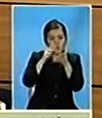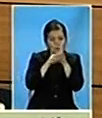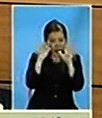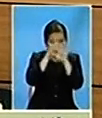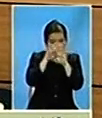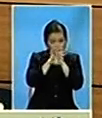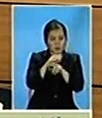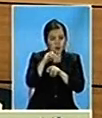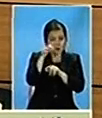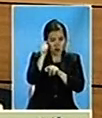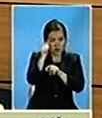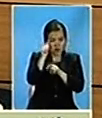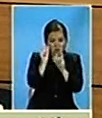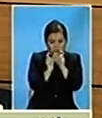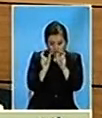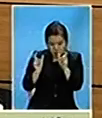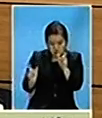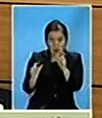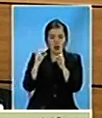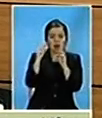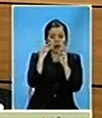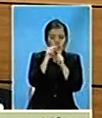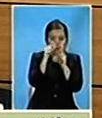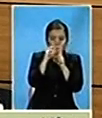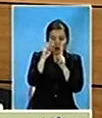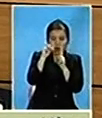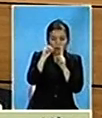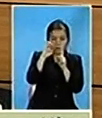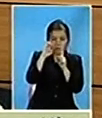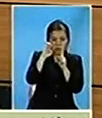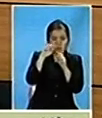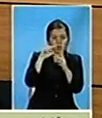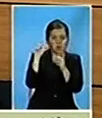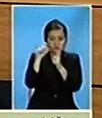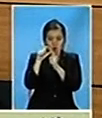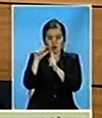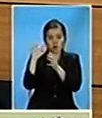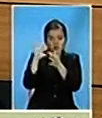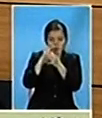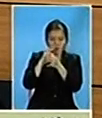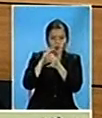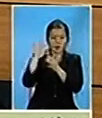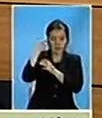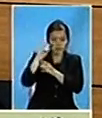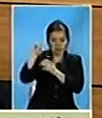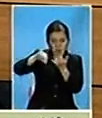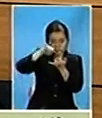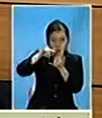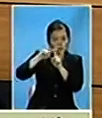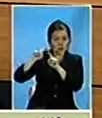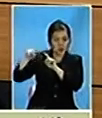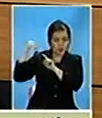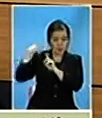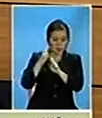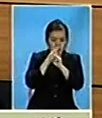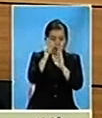มากเท่าไหร่นะครับตัดคำว่ามันมีก็มีส่วนของคำว่าเกี่ยวกับสัตว์ตรวจนะครับถ้าดูจากตัวพ.ร.